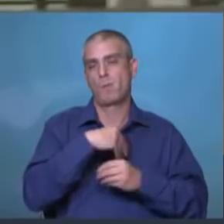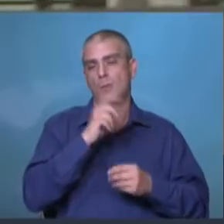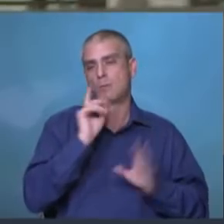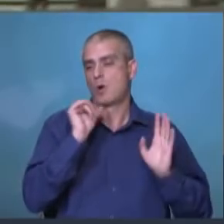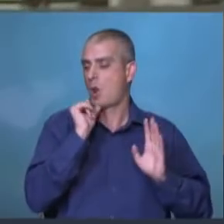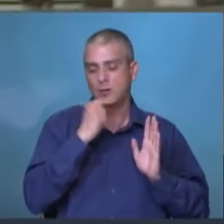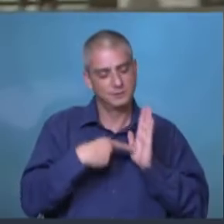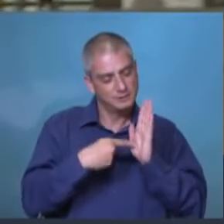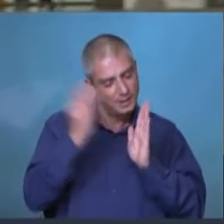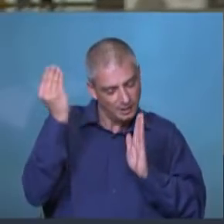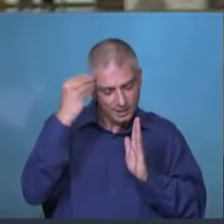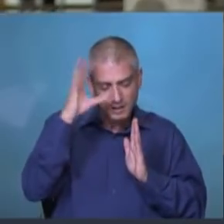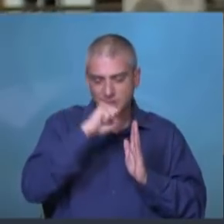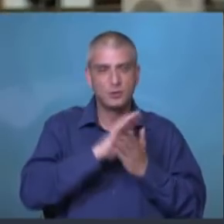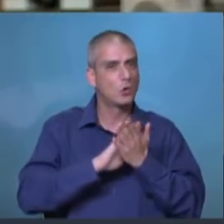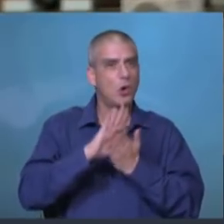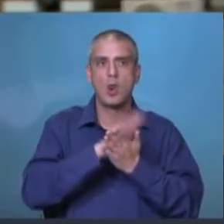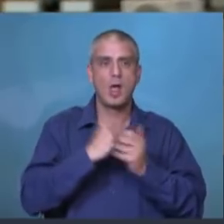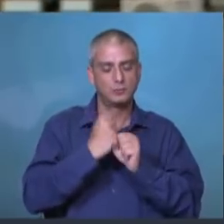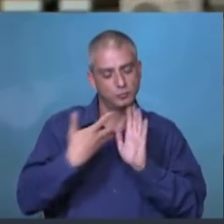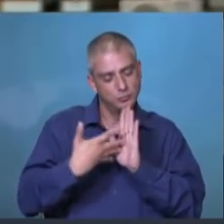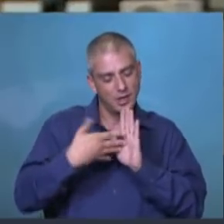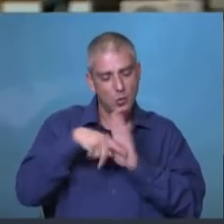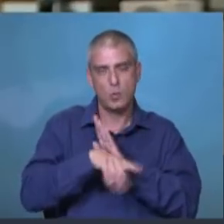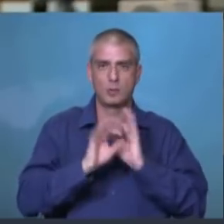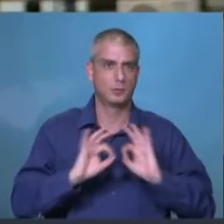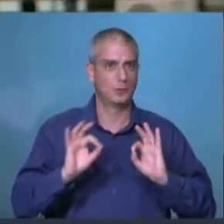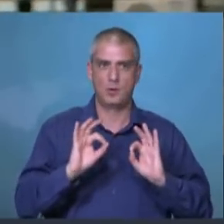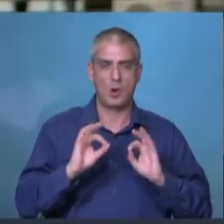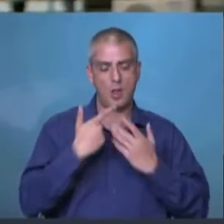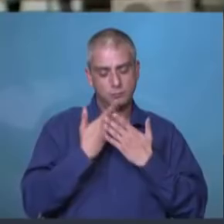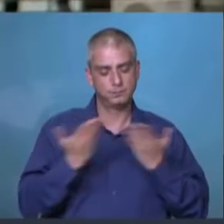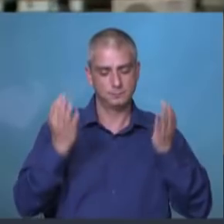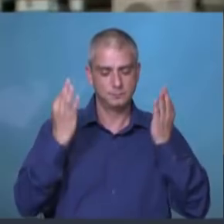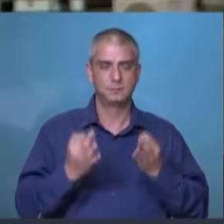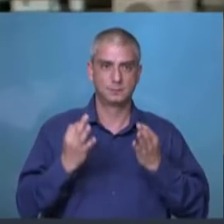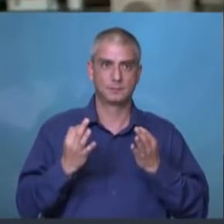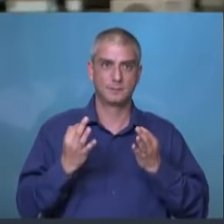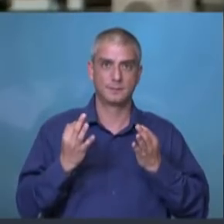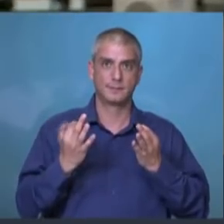מוציא מסקנות, לא נערך מעולם תחקור, לא שמו את הדברים על השולחן,